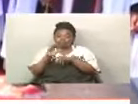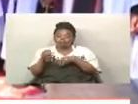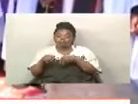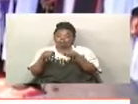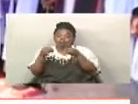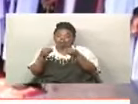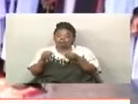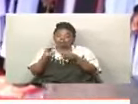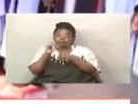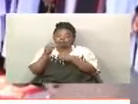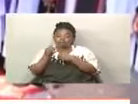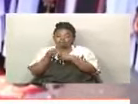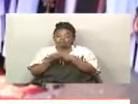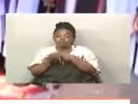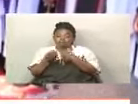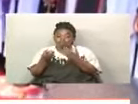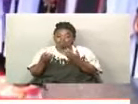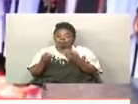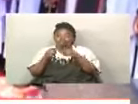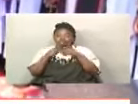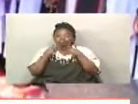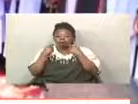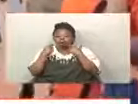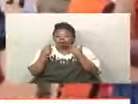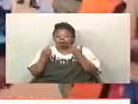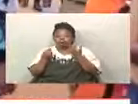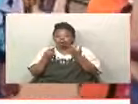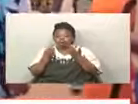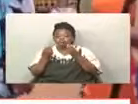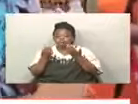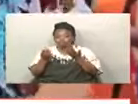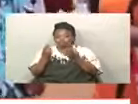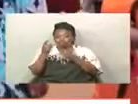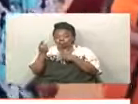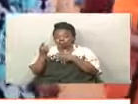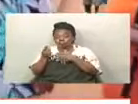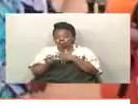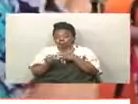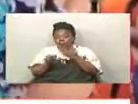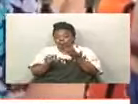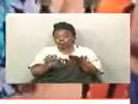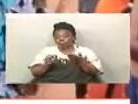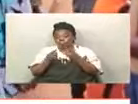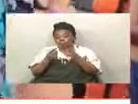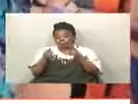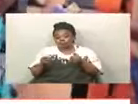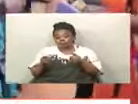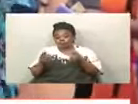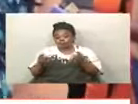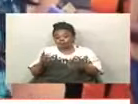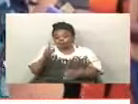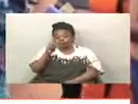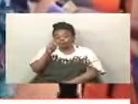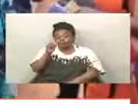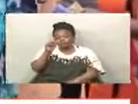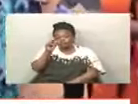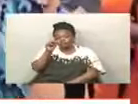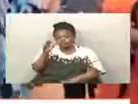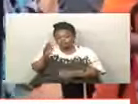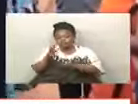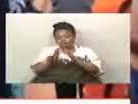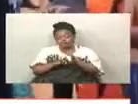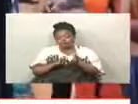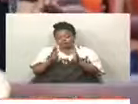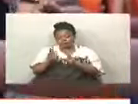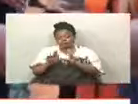miremo. Reverend Geoffrey Tibendi, Nyakufiri. Mukusoka samisa nabanja tunguza kafupa tumidwa kuma kakumino nga miyonjo nga